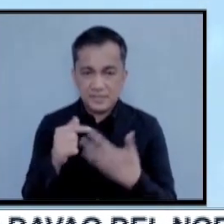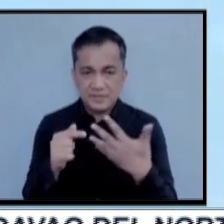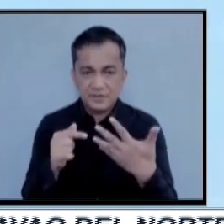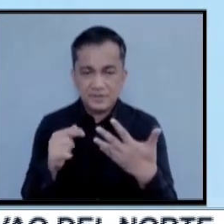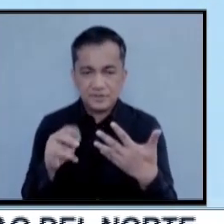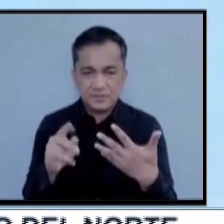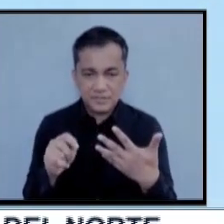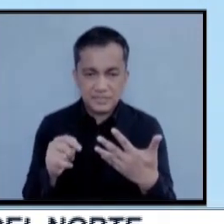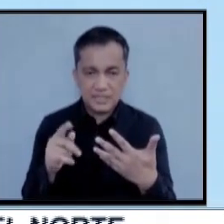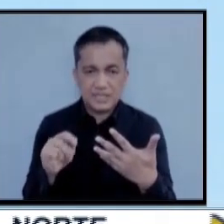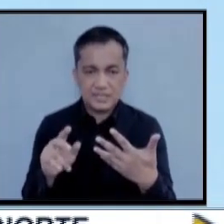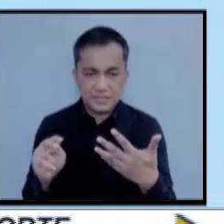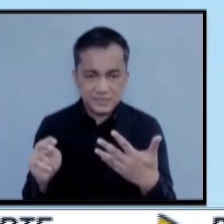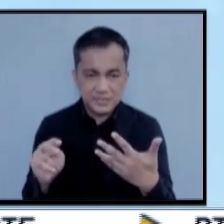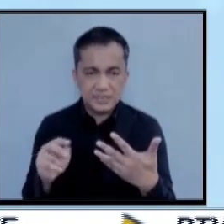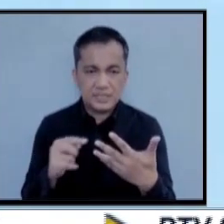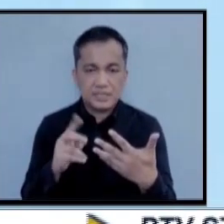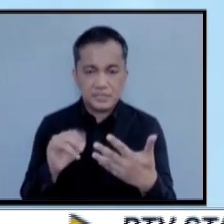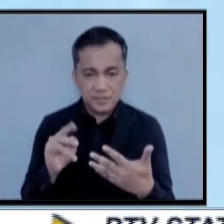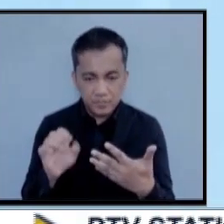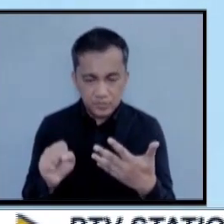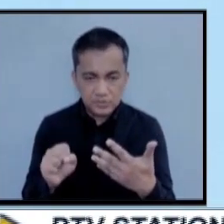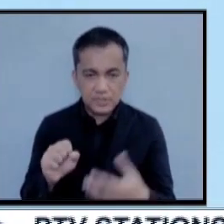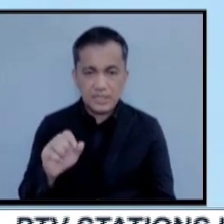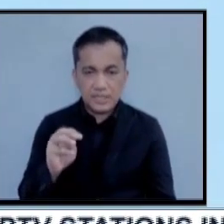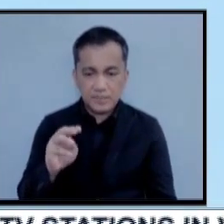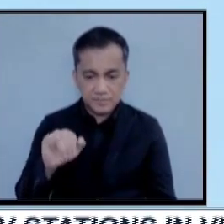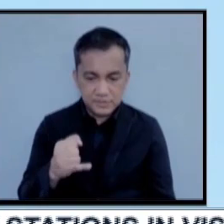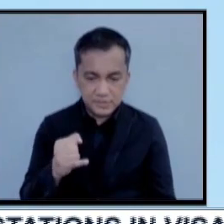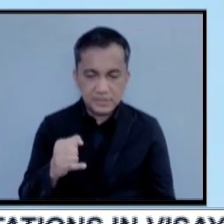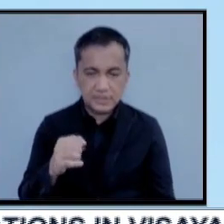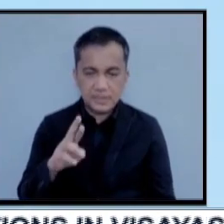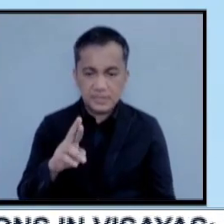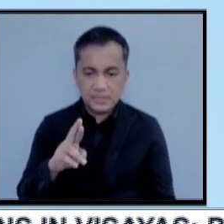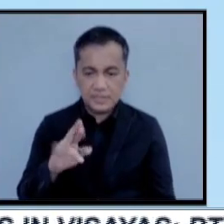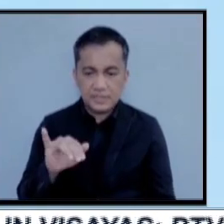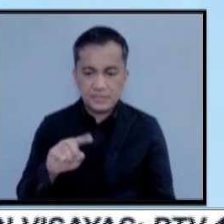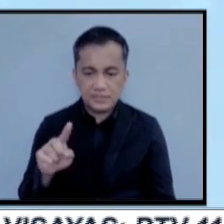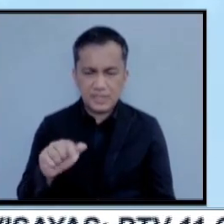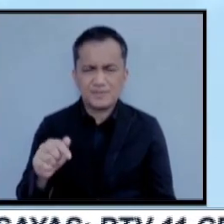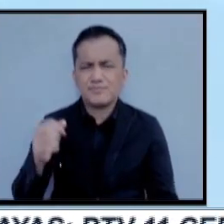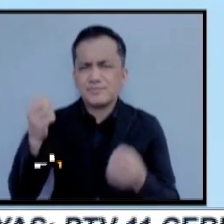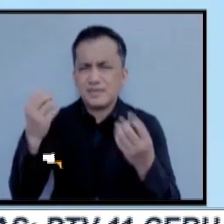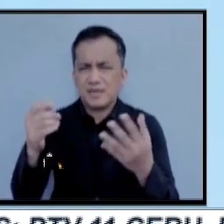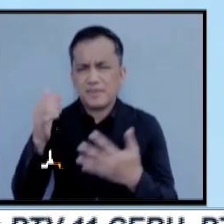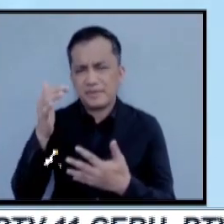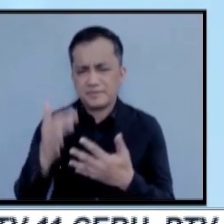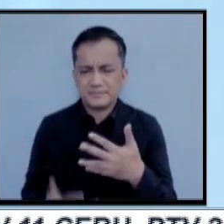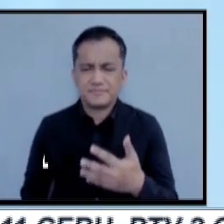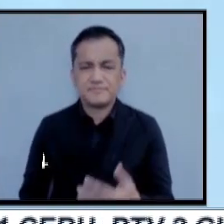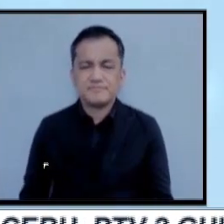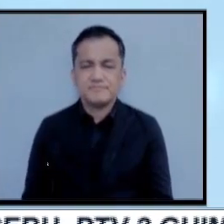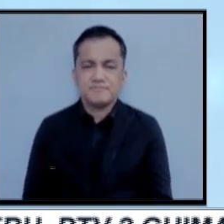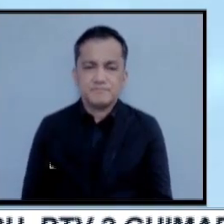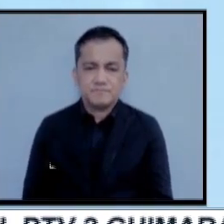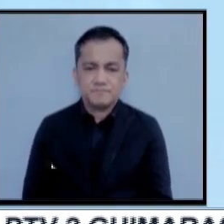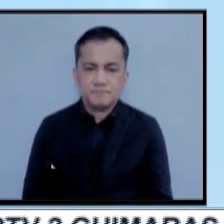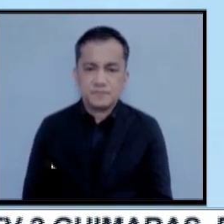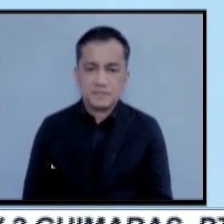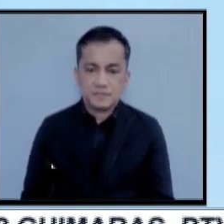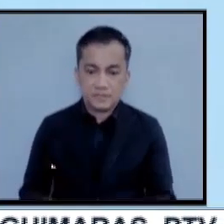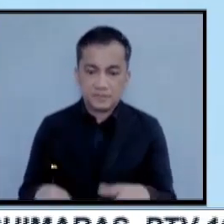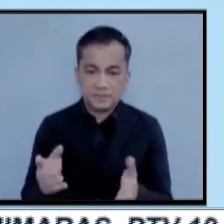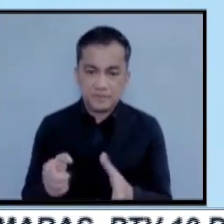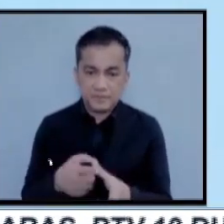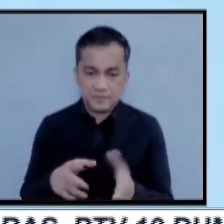Curtis, Dimples Romana, MJ Lastimosa, Riza May Dizon at marami pang iba. Matatandaang nag-civil wedding muna sina Maja